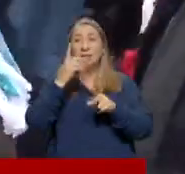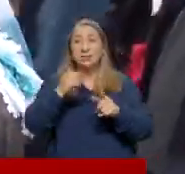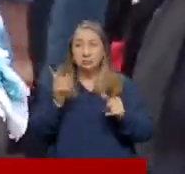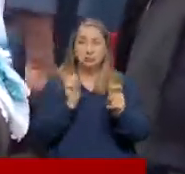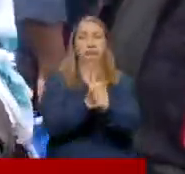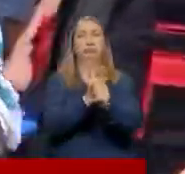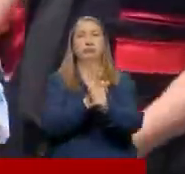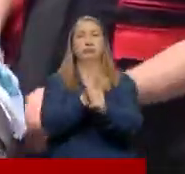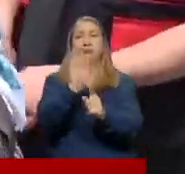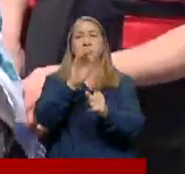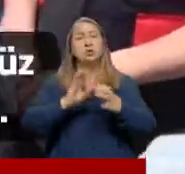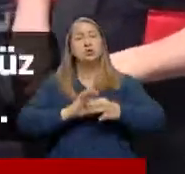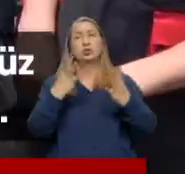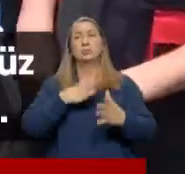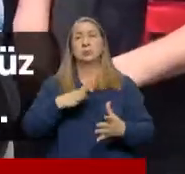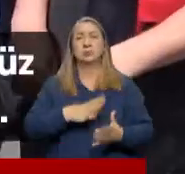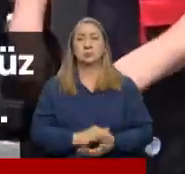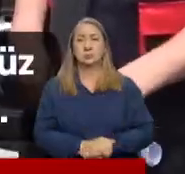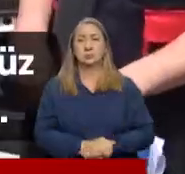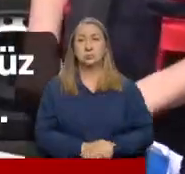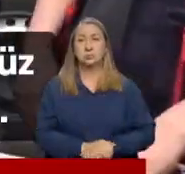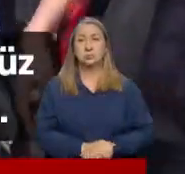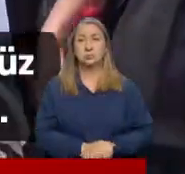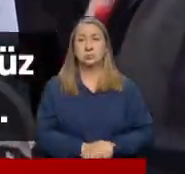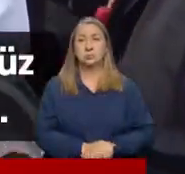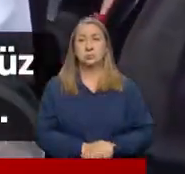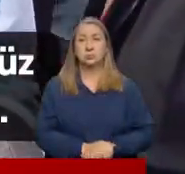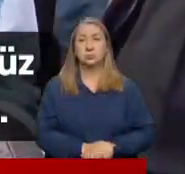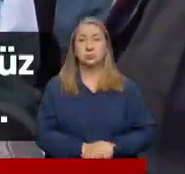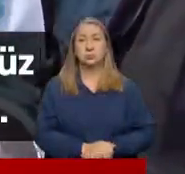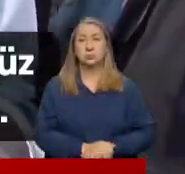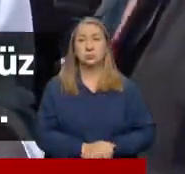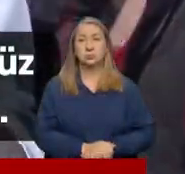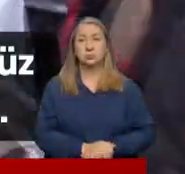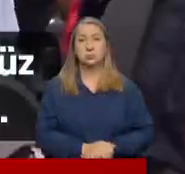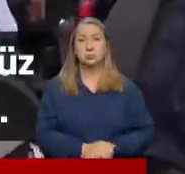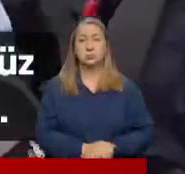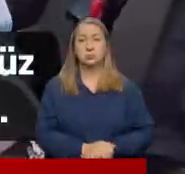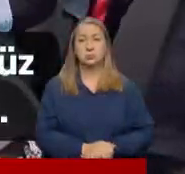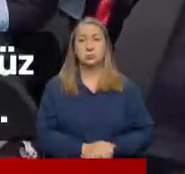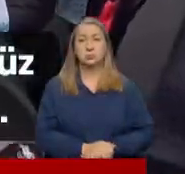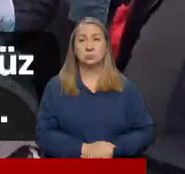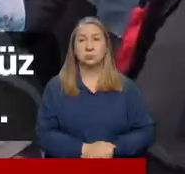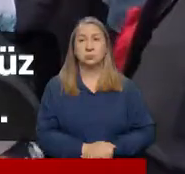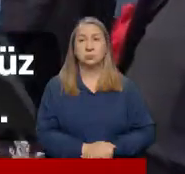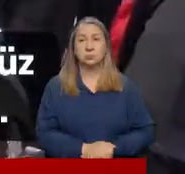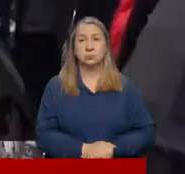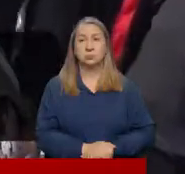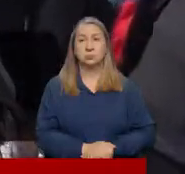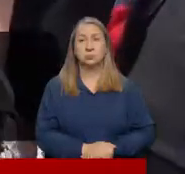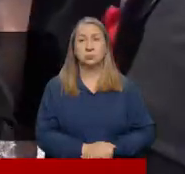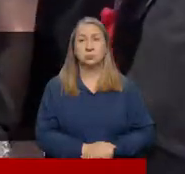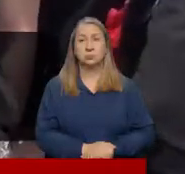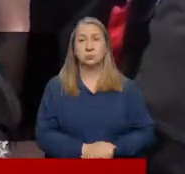nun yanında aldı sulu çözüm istedi ne suyumuz var 8 Aydın bir yolumuz var gidip dokuz Yok neden oluyor da ya yağmur